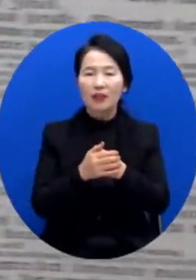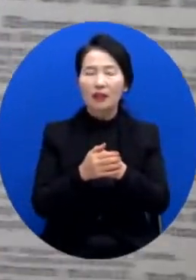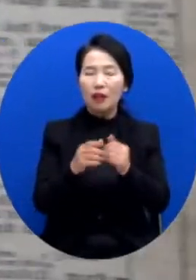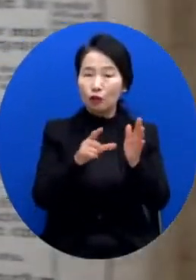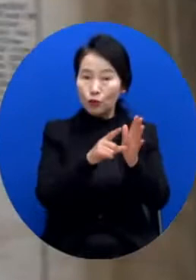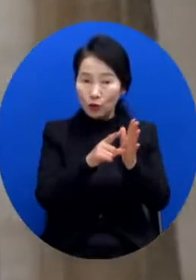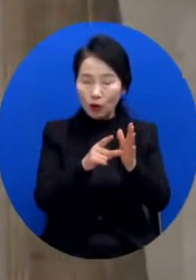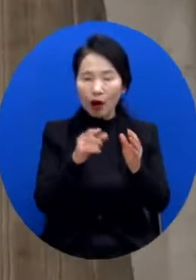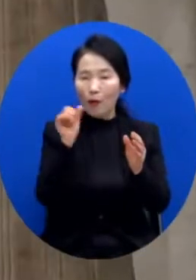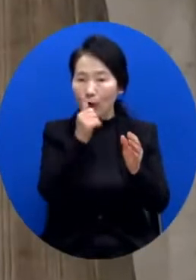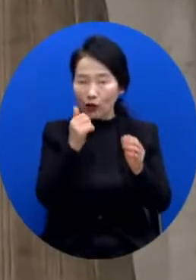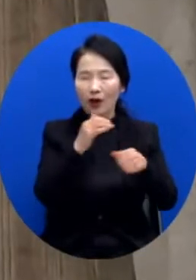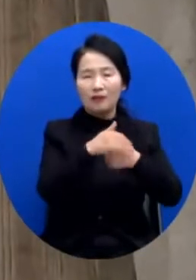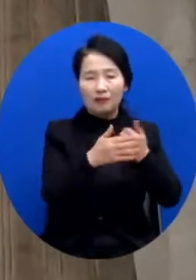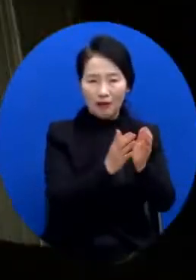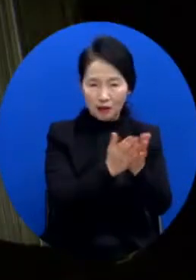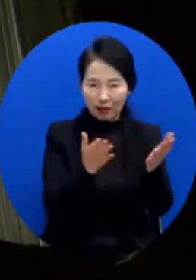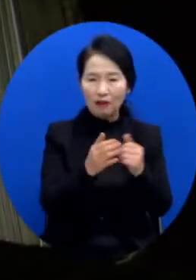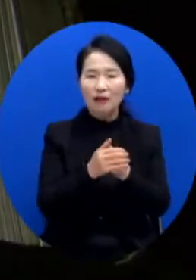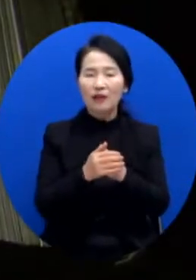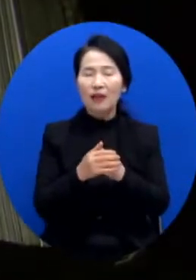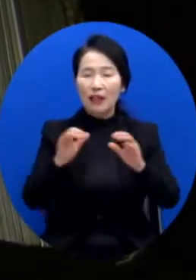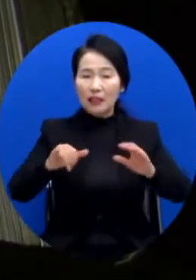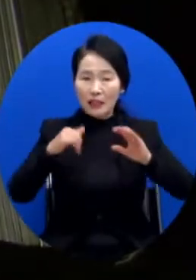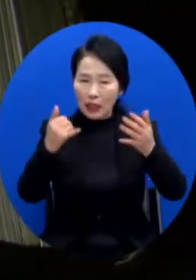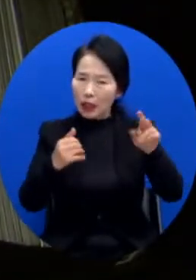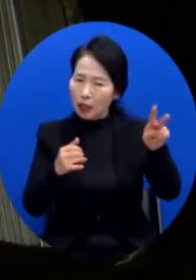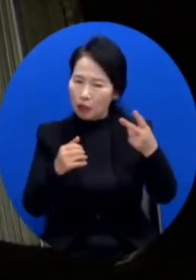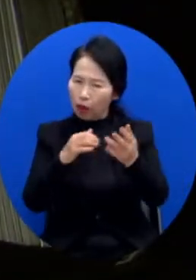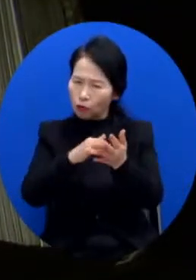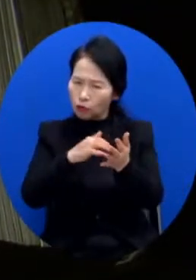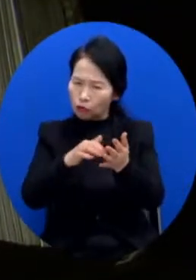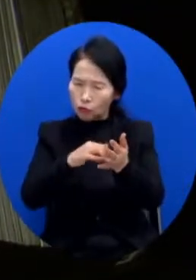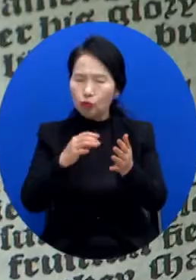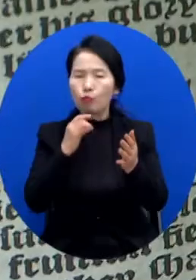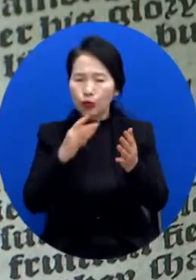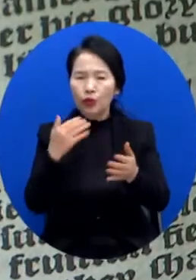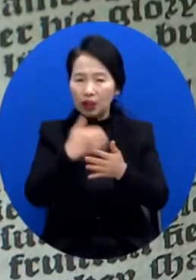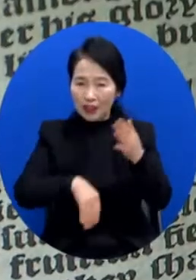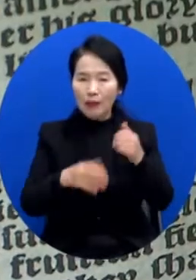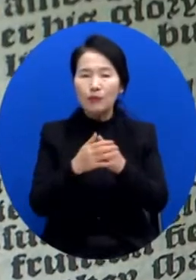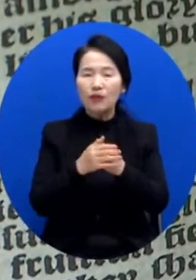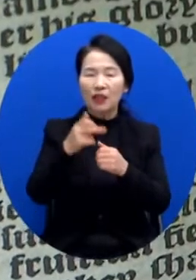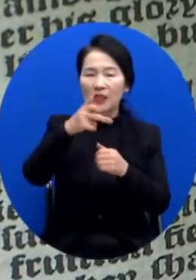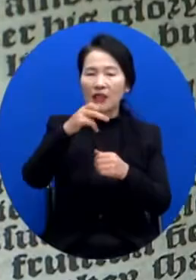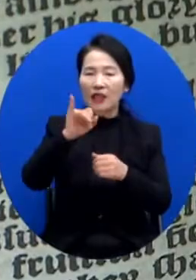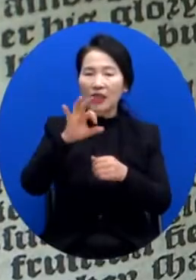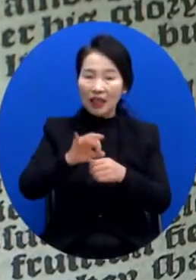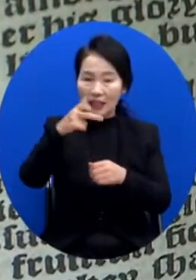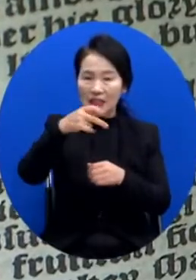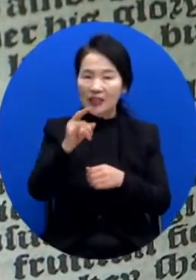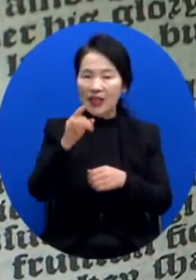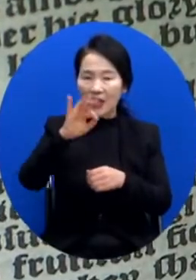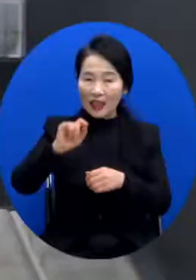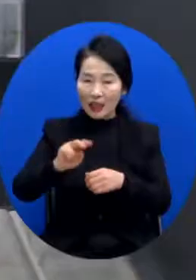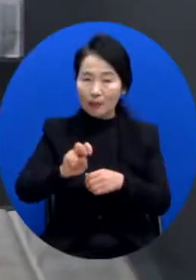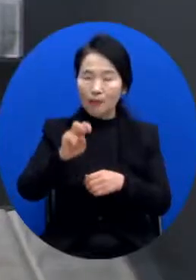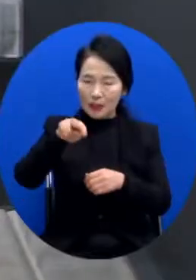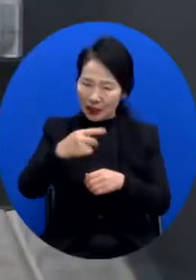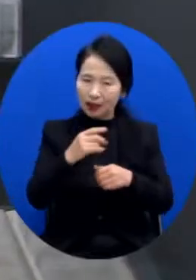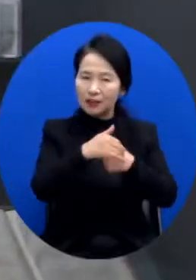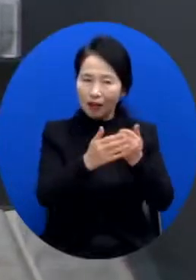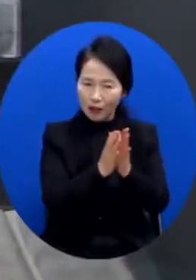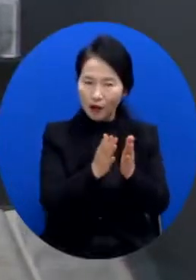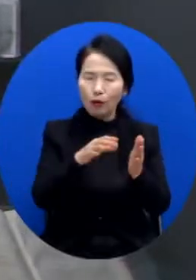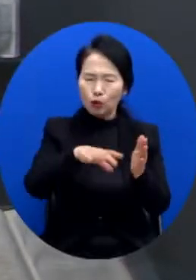루터가 번역한 성경. 전 세계에 200권뿐인 1611년 출간된 킹 제임스 성경 초판.